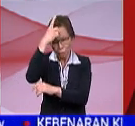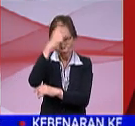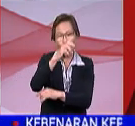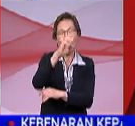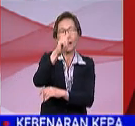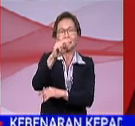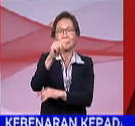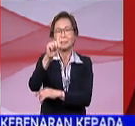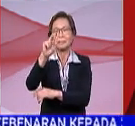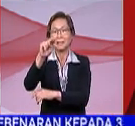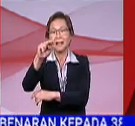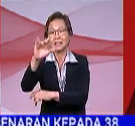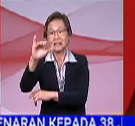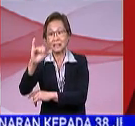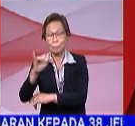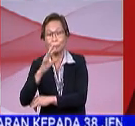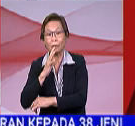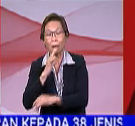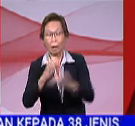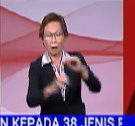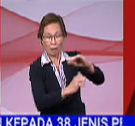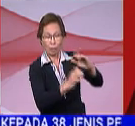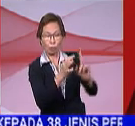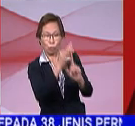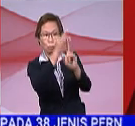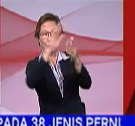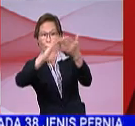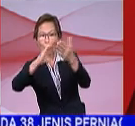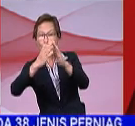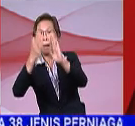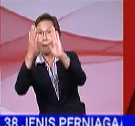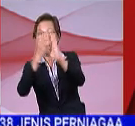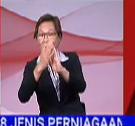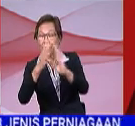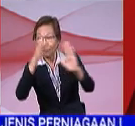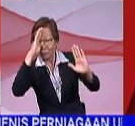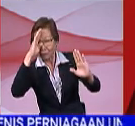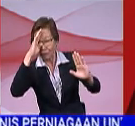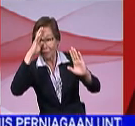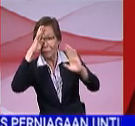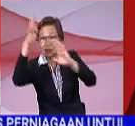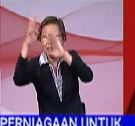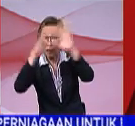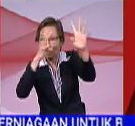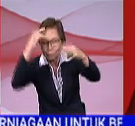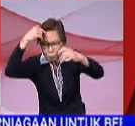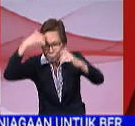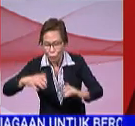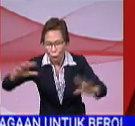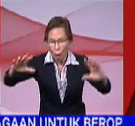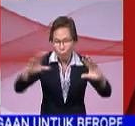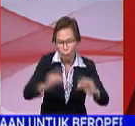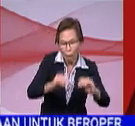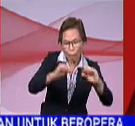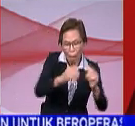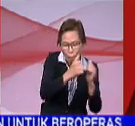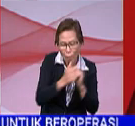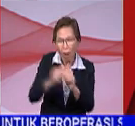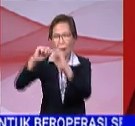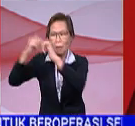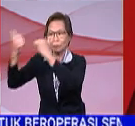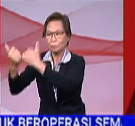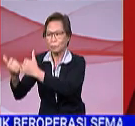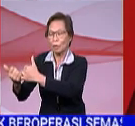Nancy Shukri berkata, elemen khusus untuk menjadi Bandaraya Kreatif ini akan diputuskan dalam mesyuarat bersama